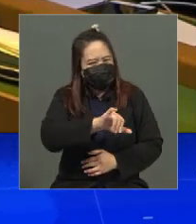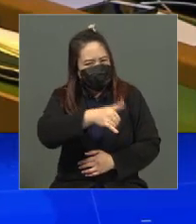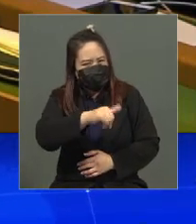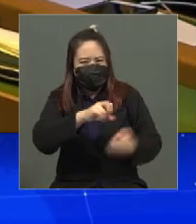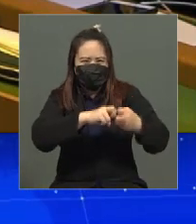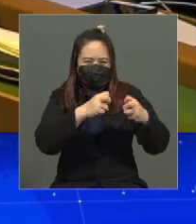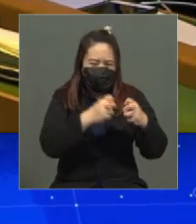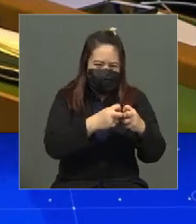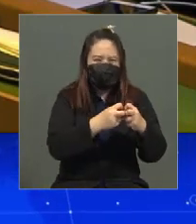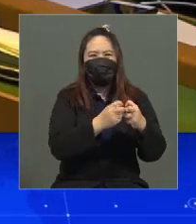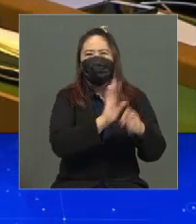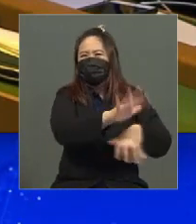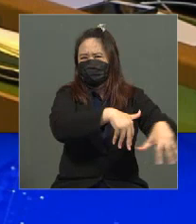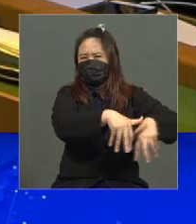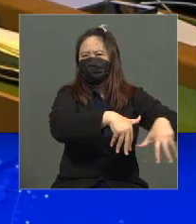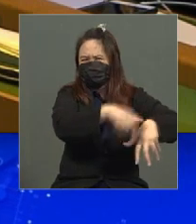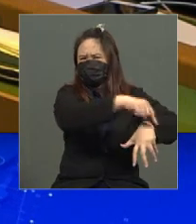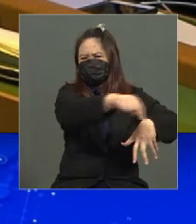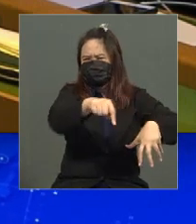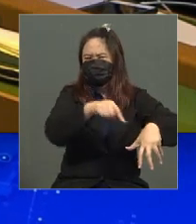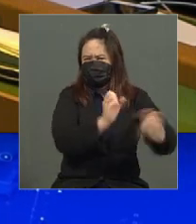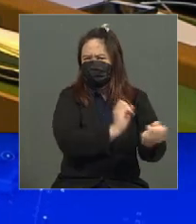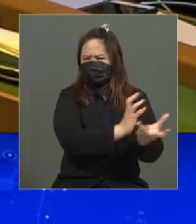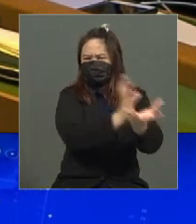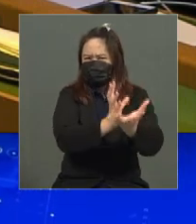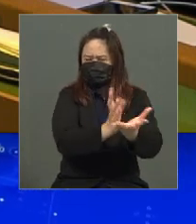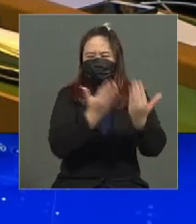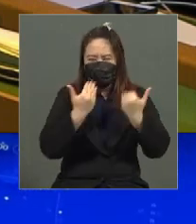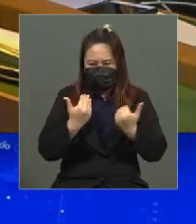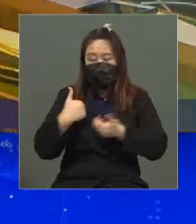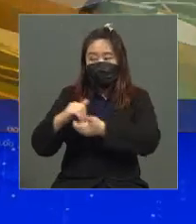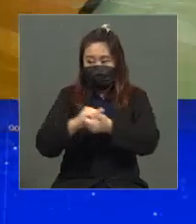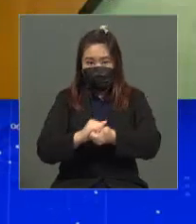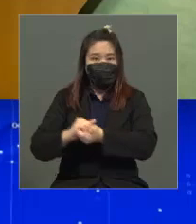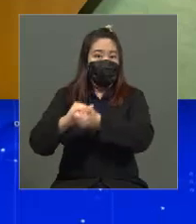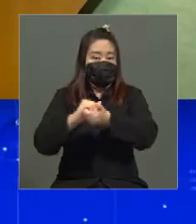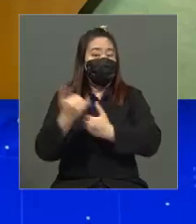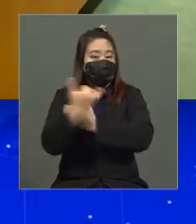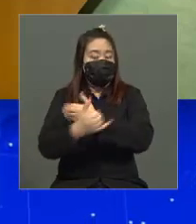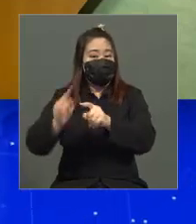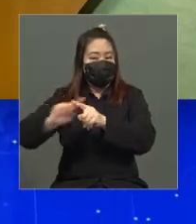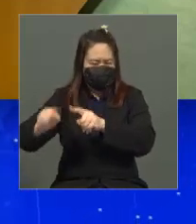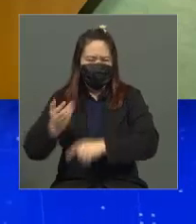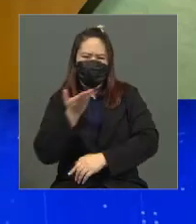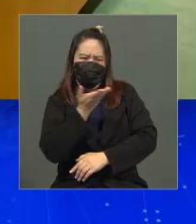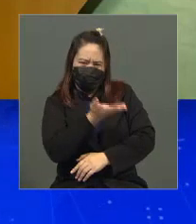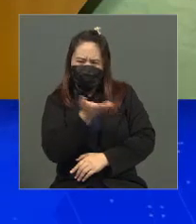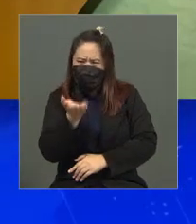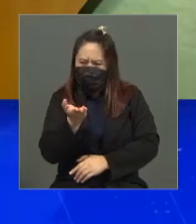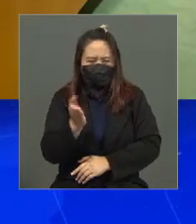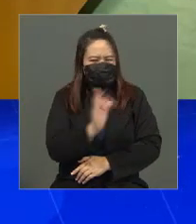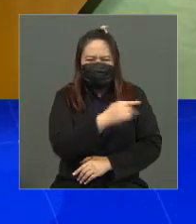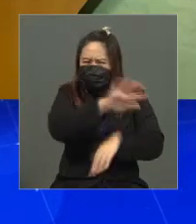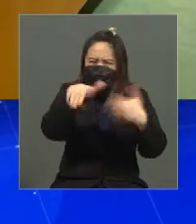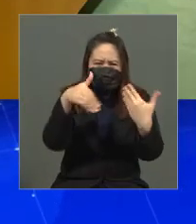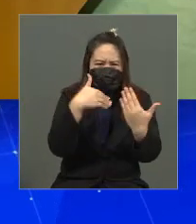ที่อาเกิดขึ้นตามมากัประชาชนในพ quantitiesเราจึงร่วมกับประชาคมระหวางประเทศเรีกร้ให้ทุกฝ่ายที่เกี่ยวข้